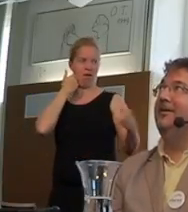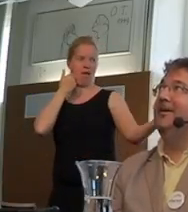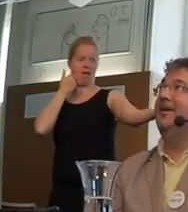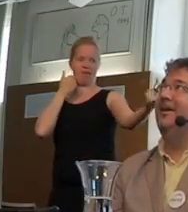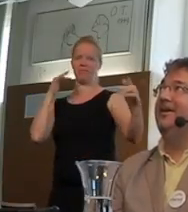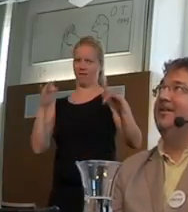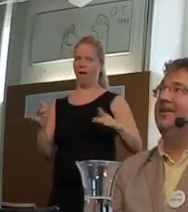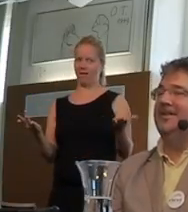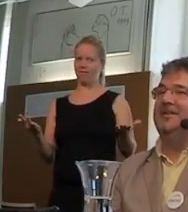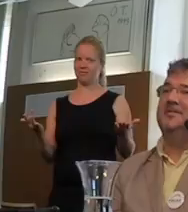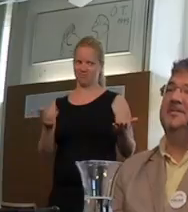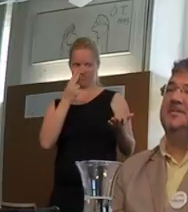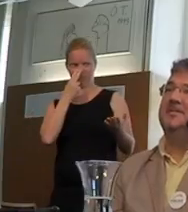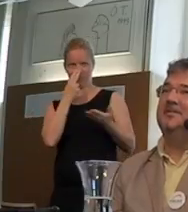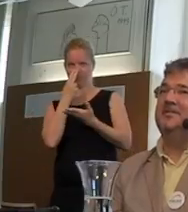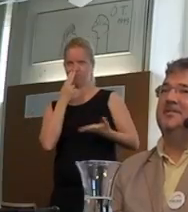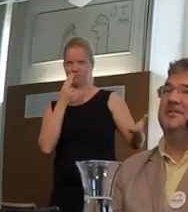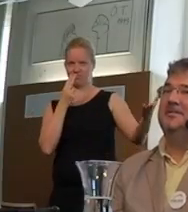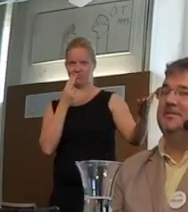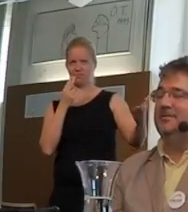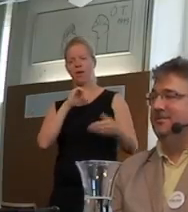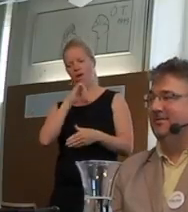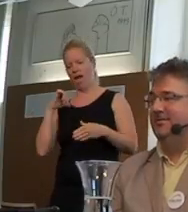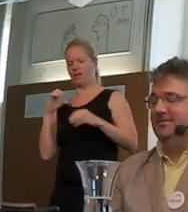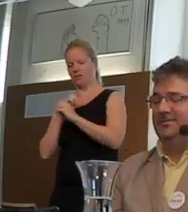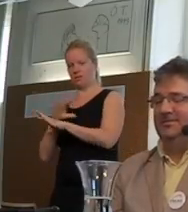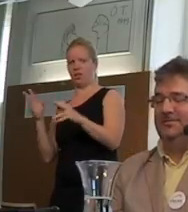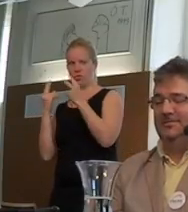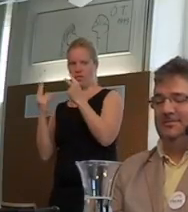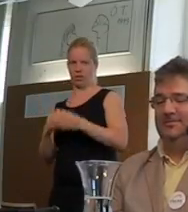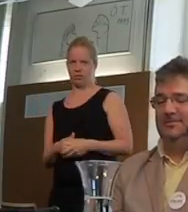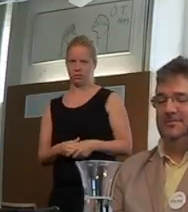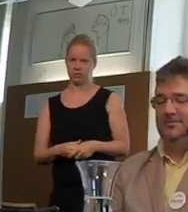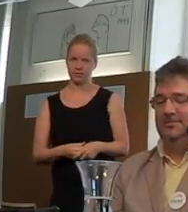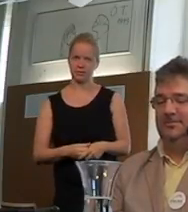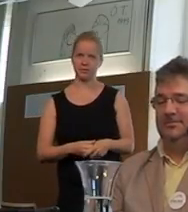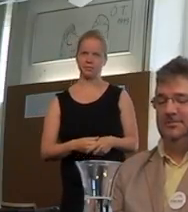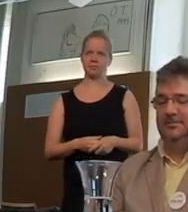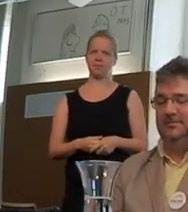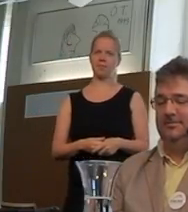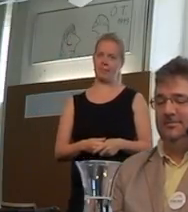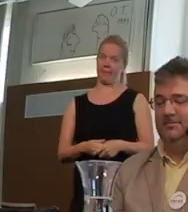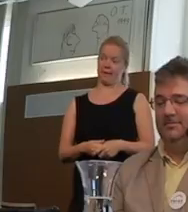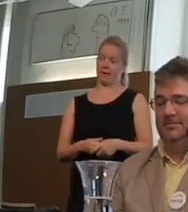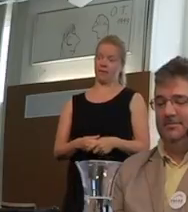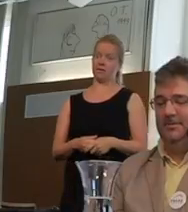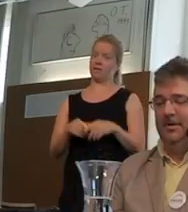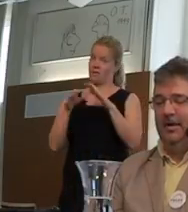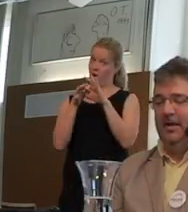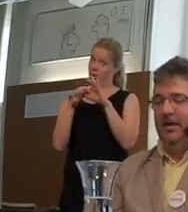Ja, aber ich glaube, man sollte das auch nicht unterschätzen. Das kann auch Teil der Intuition